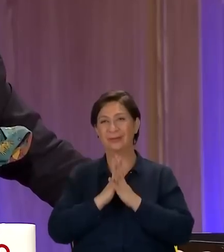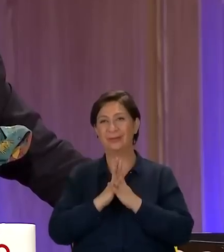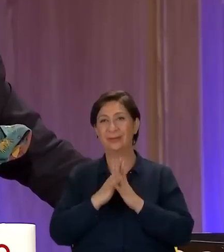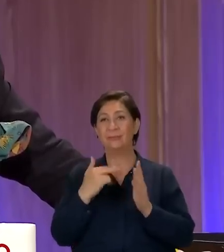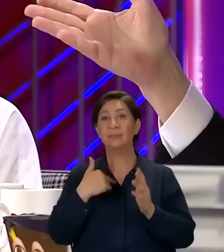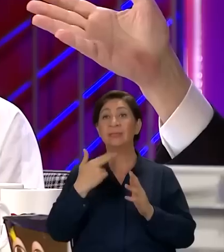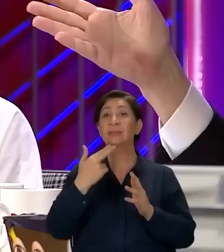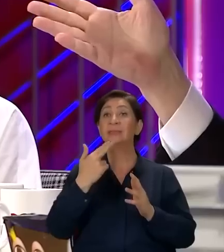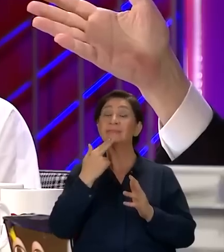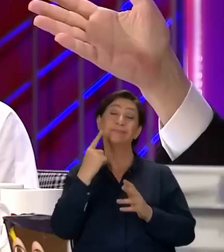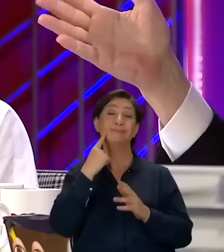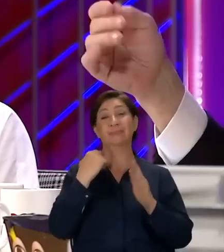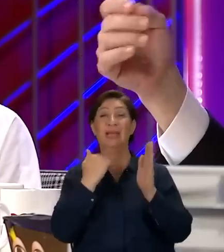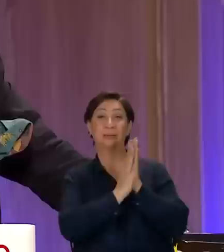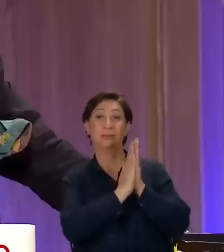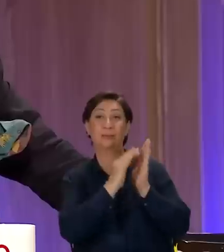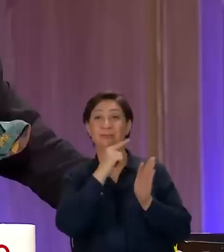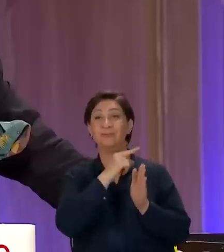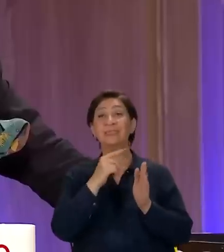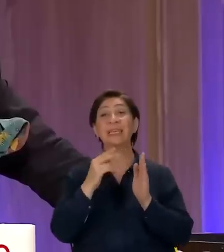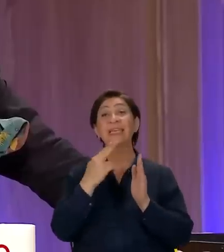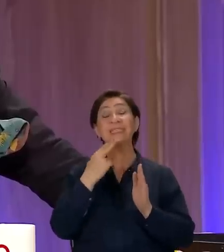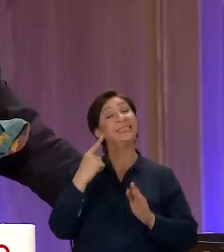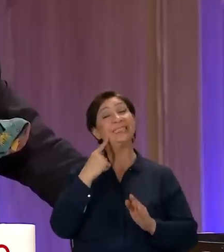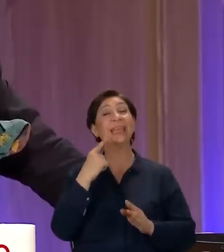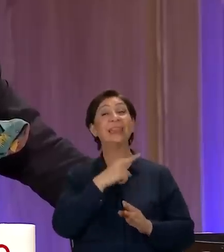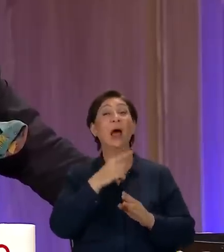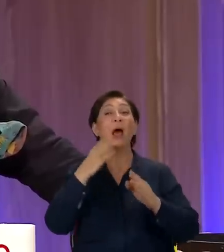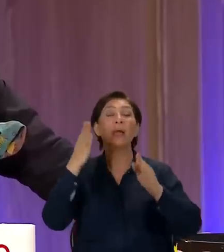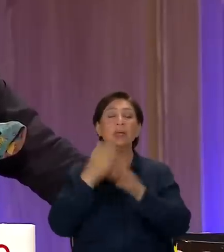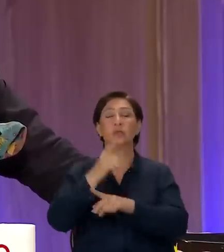ablayı alkışladım. Ben de Seda ablayı alkışlıyorum. Seda Hanım hakikaten